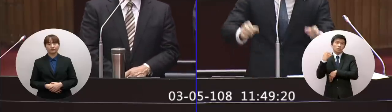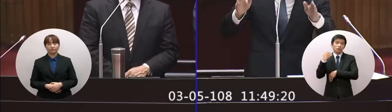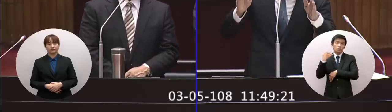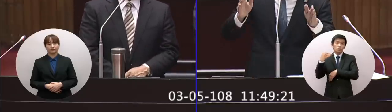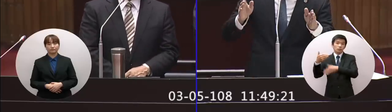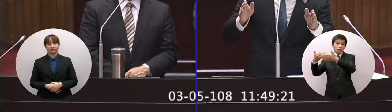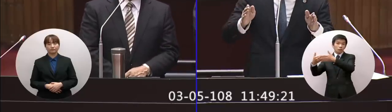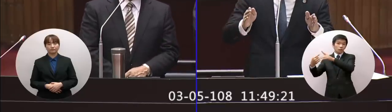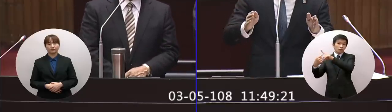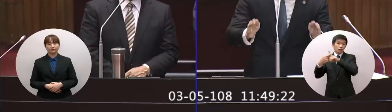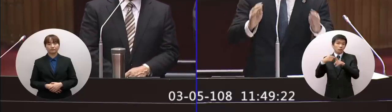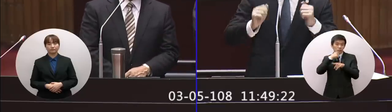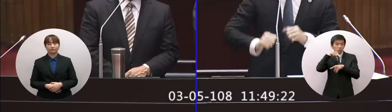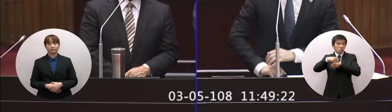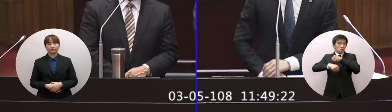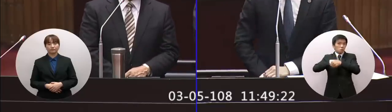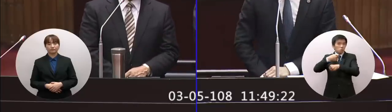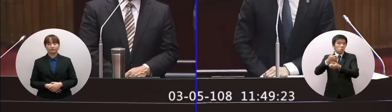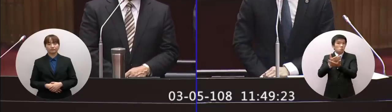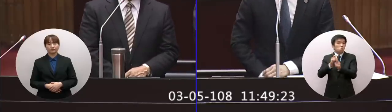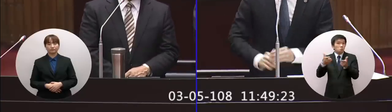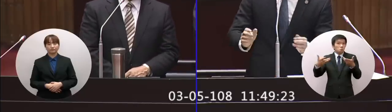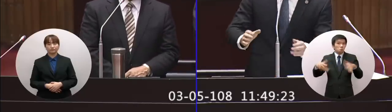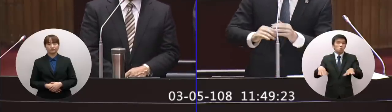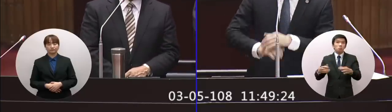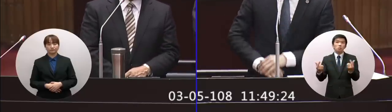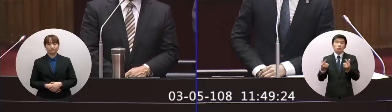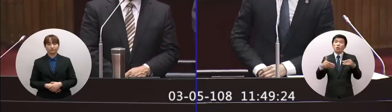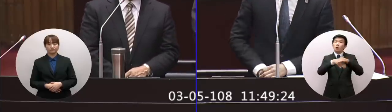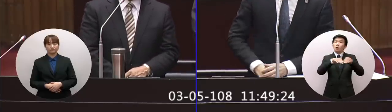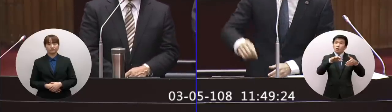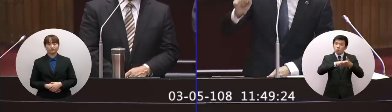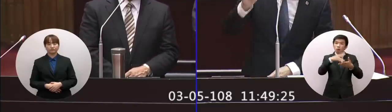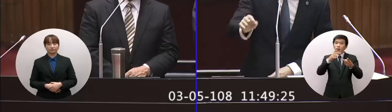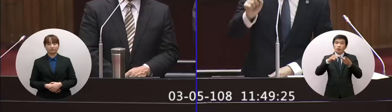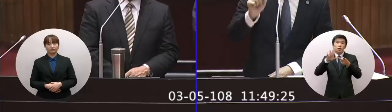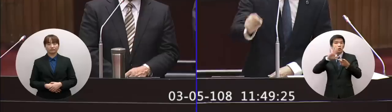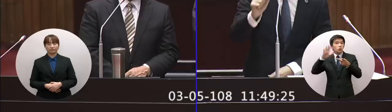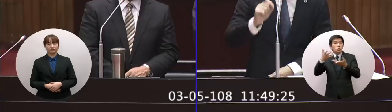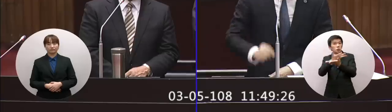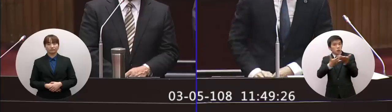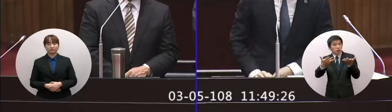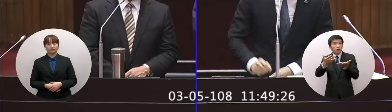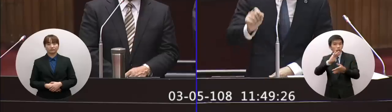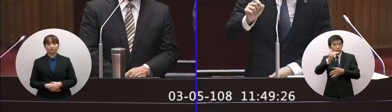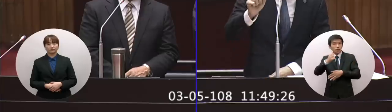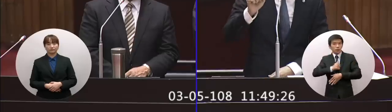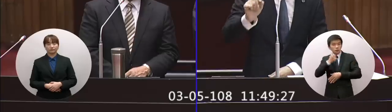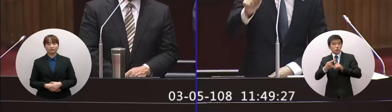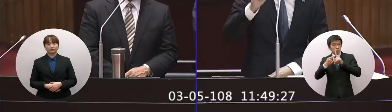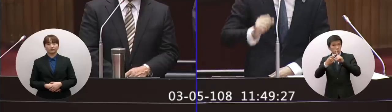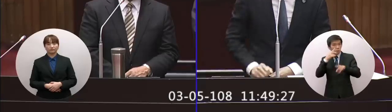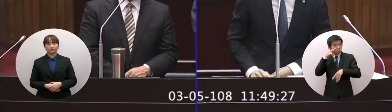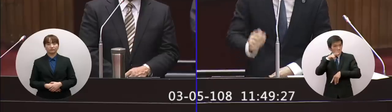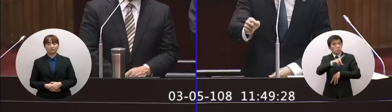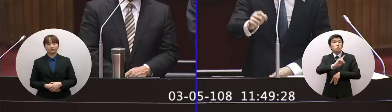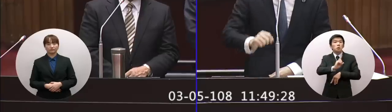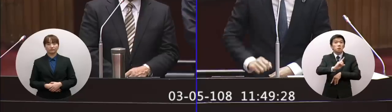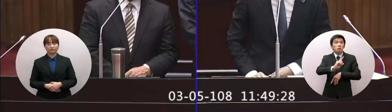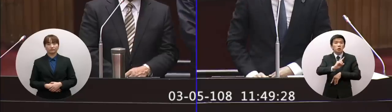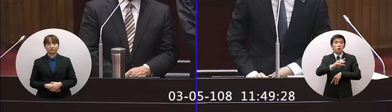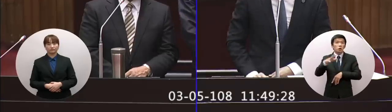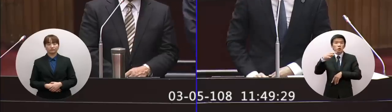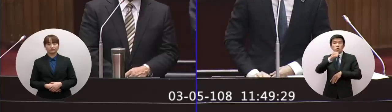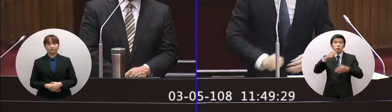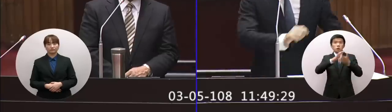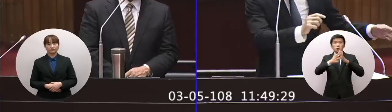动，讲起来是讲文化音乐的交流啦。结果现场发生即个统促党的人拍台